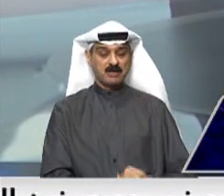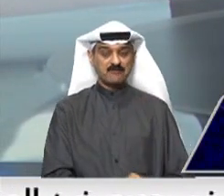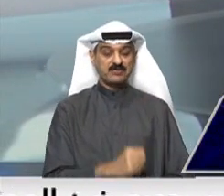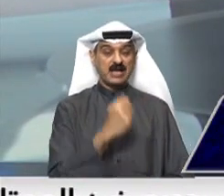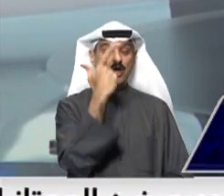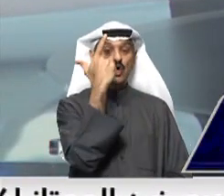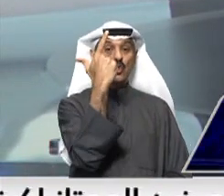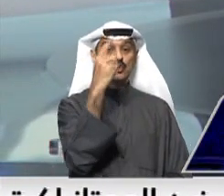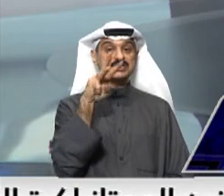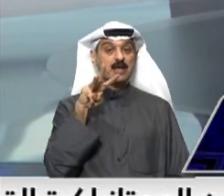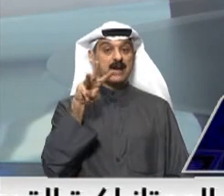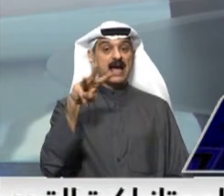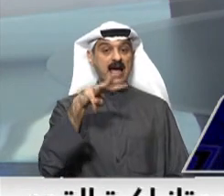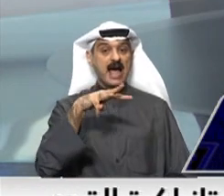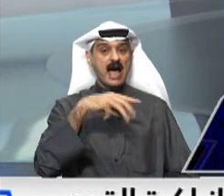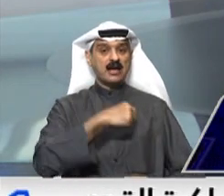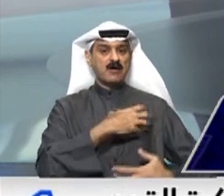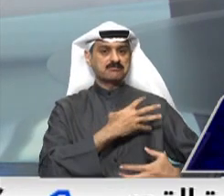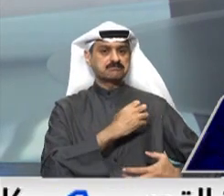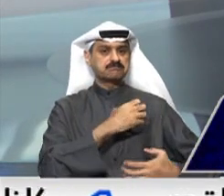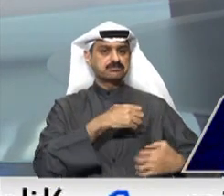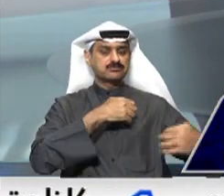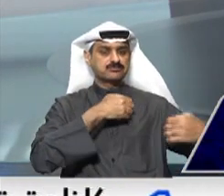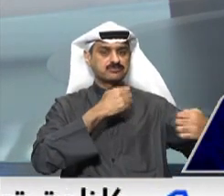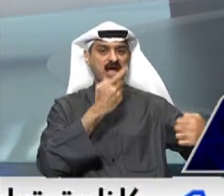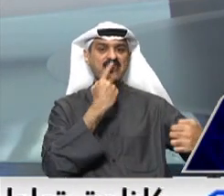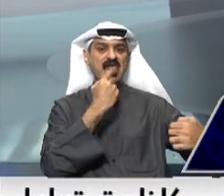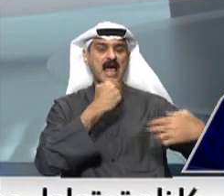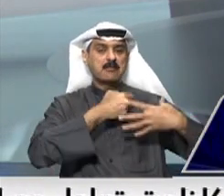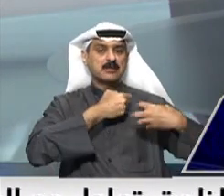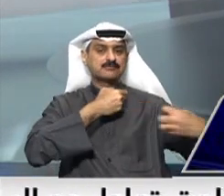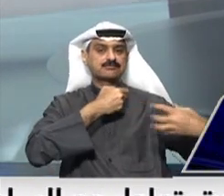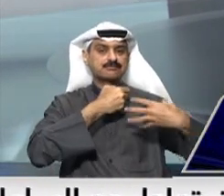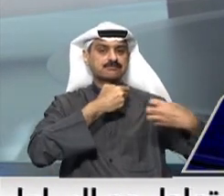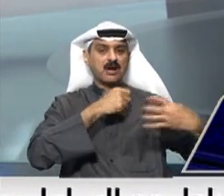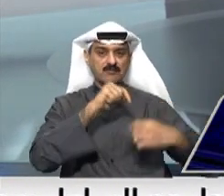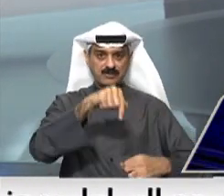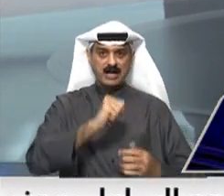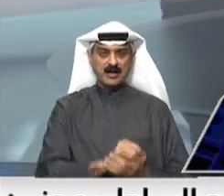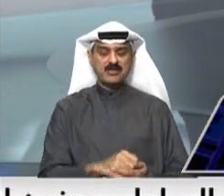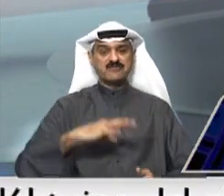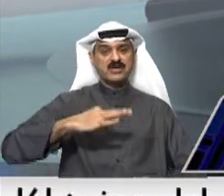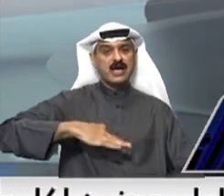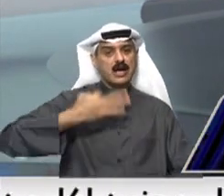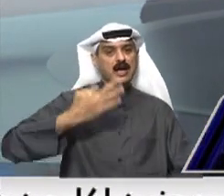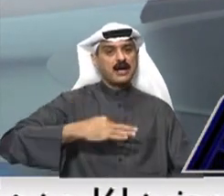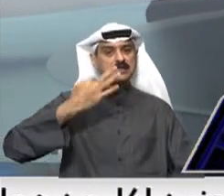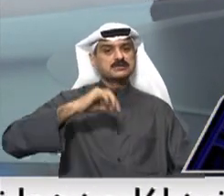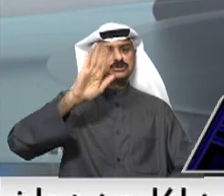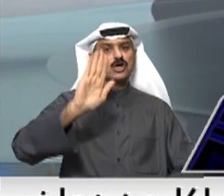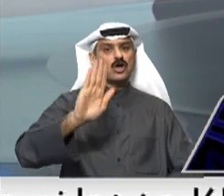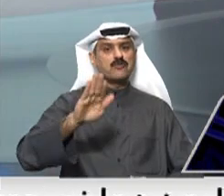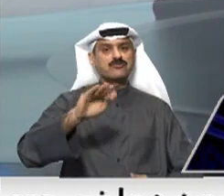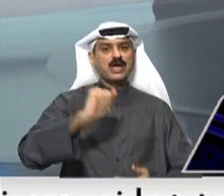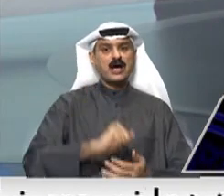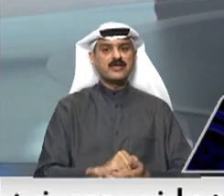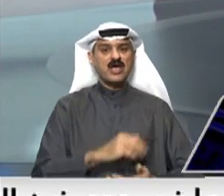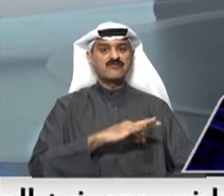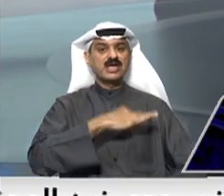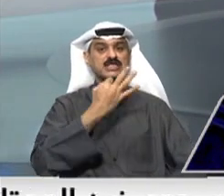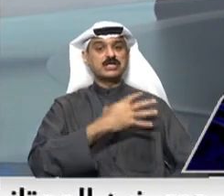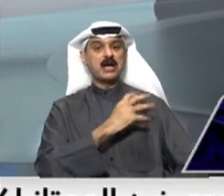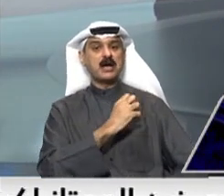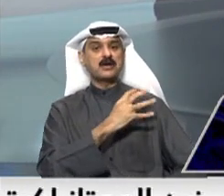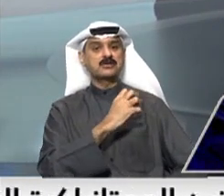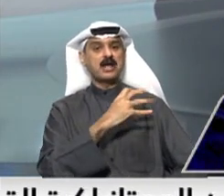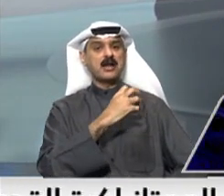و7000 عملية قسطرة، حيث أدخل قسم جراحة القلب مؤخرا التدخل الجراحي المحدود أو ما يسمى بجراحة القلب